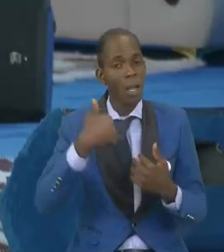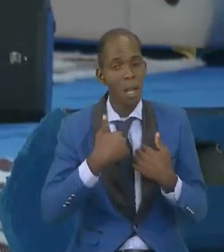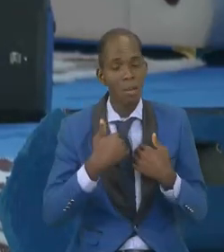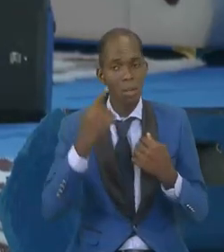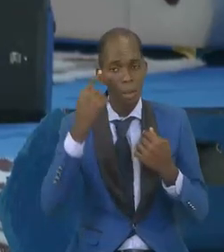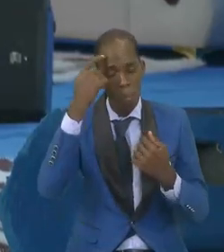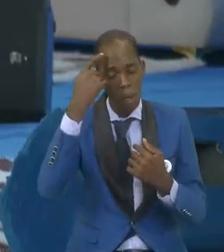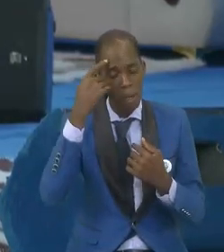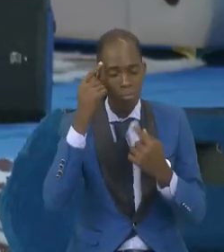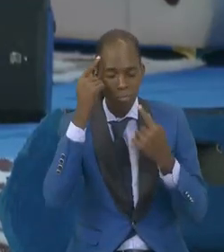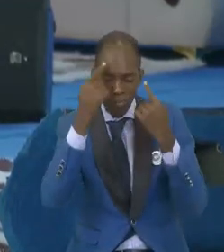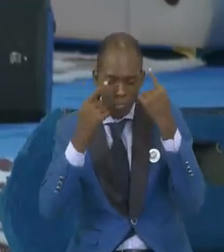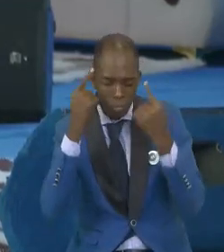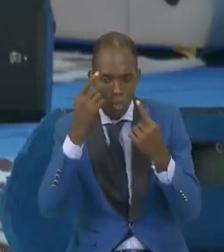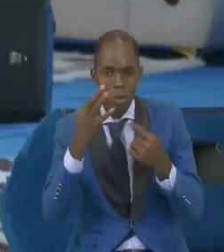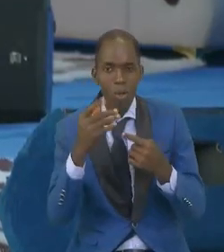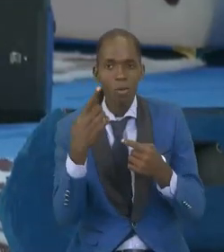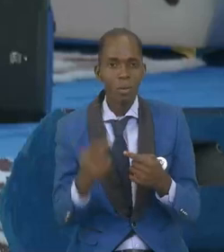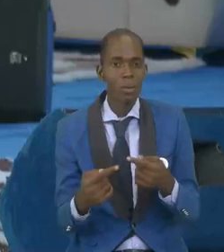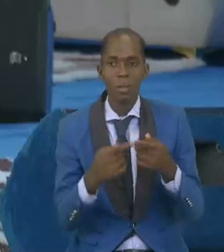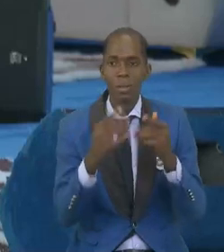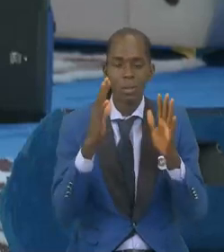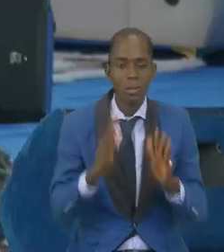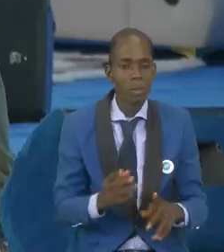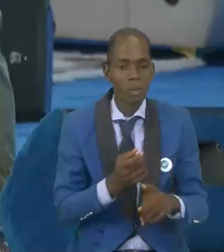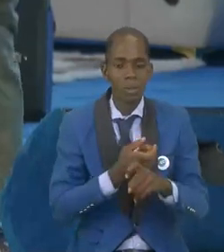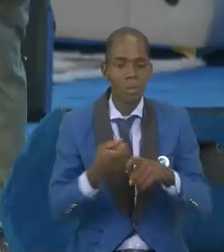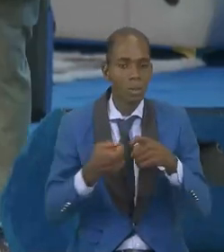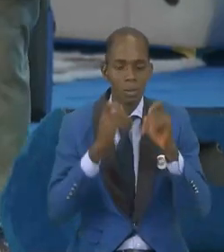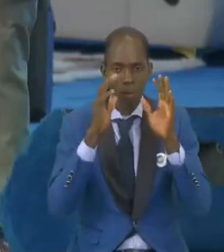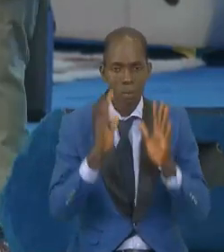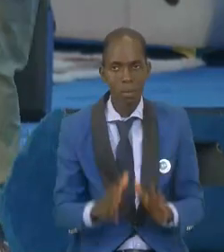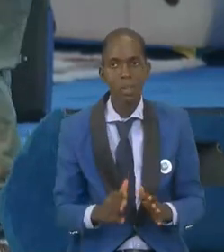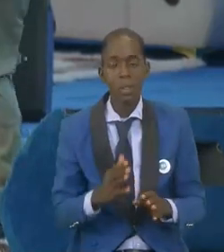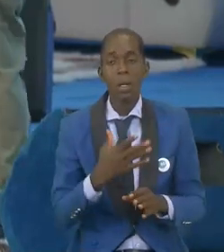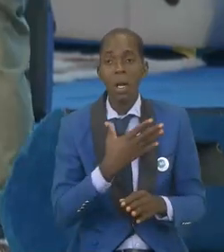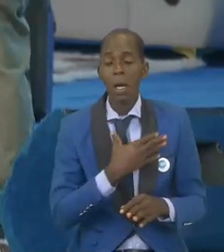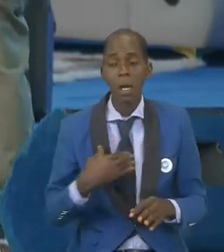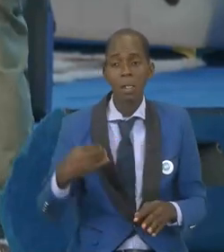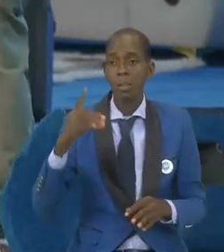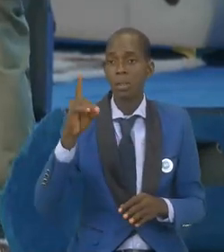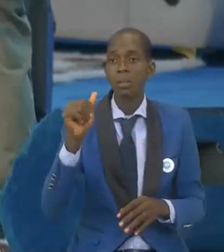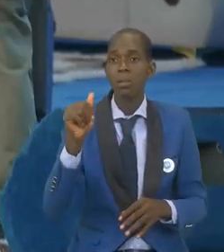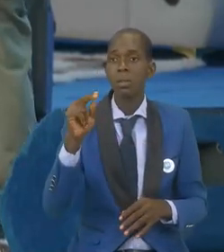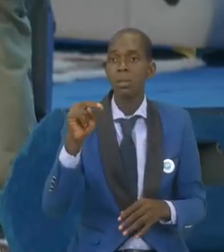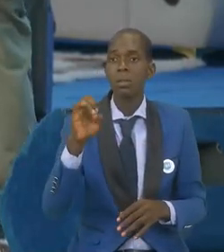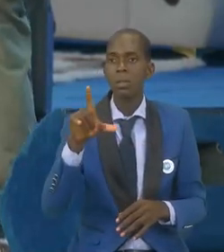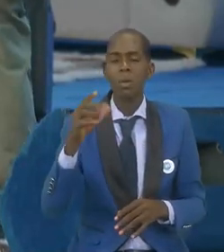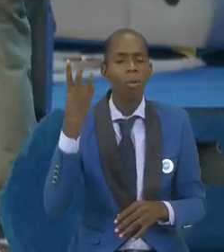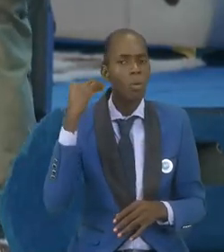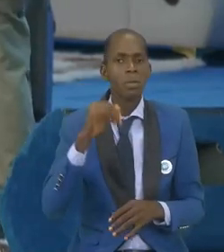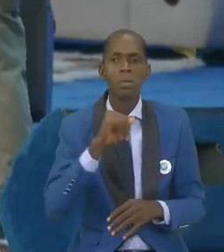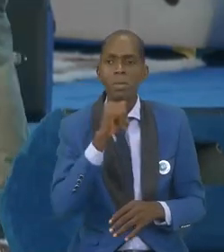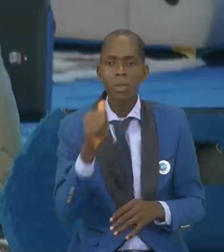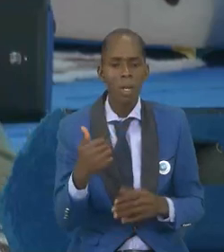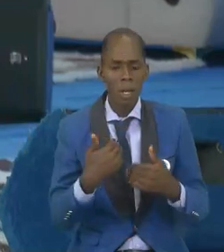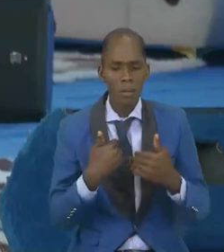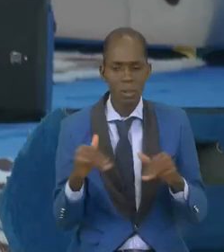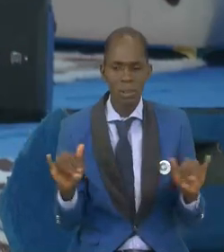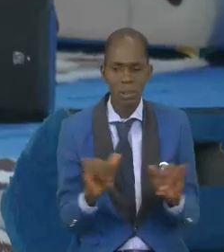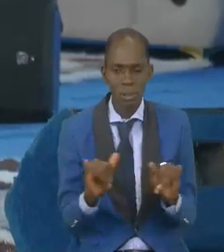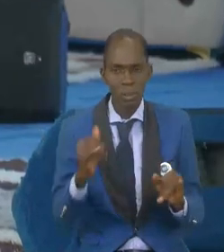il n'avait même pas la pensée des comptes des choses là qui complotaient ils ne pensait pas aux persécuteur